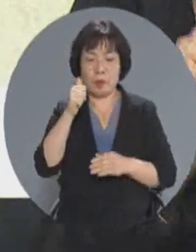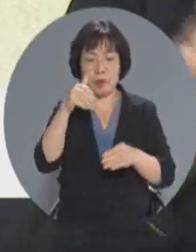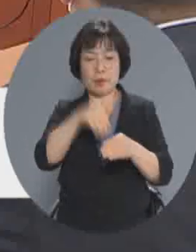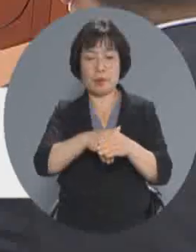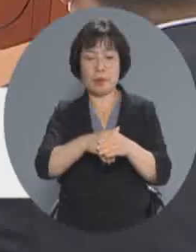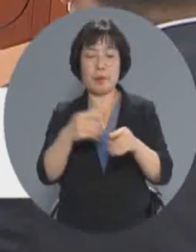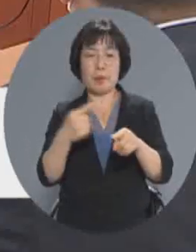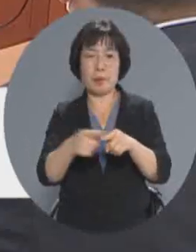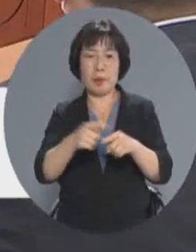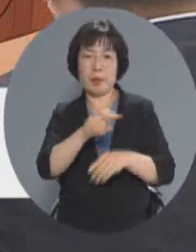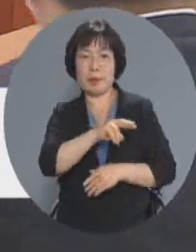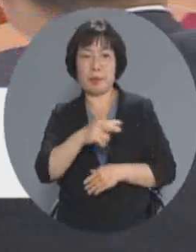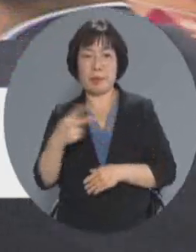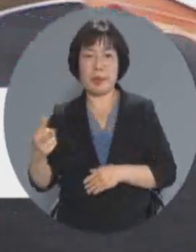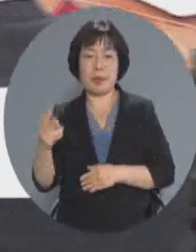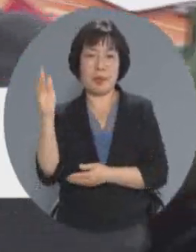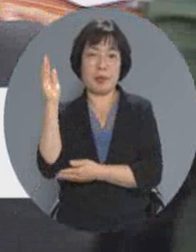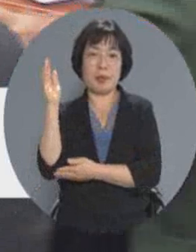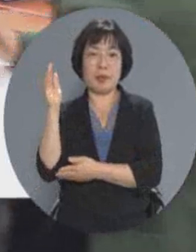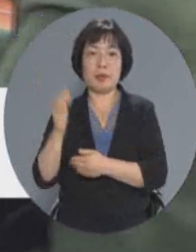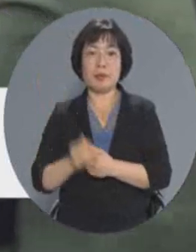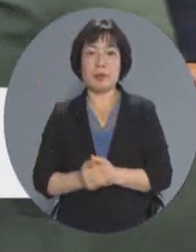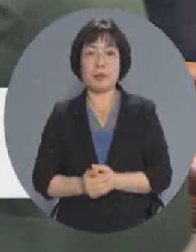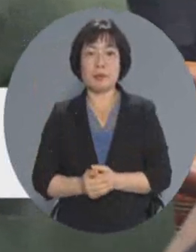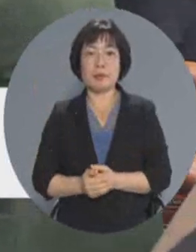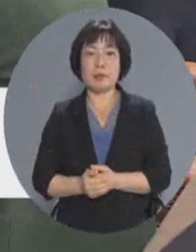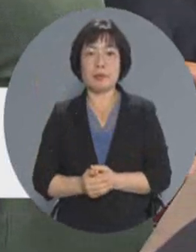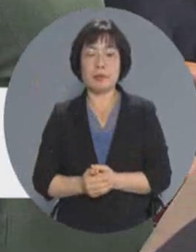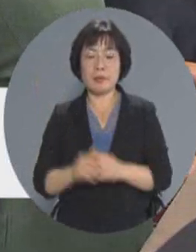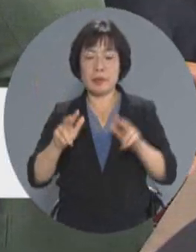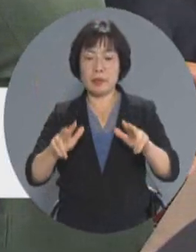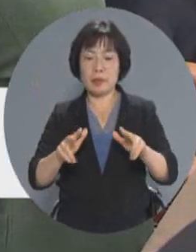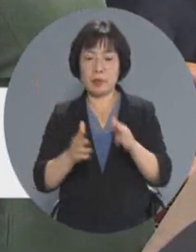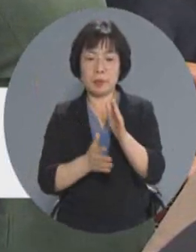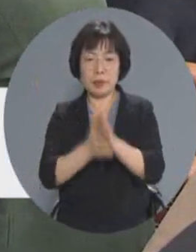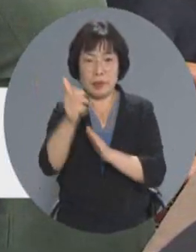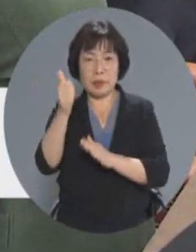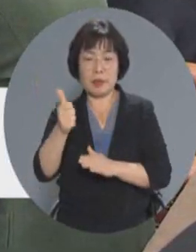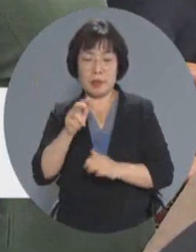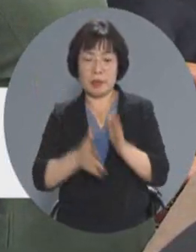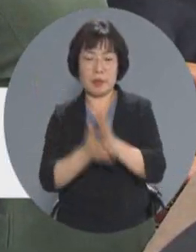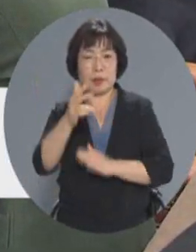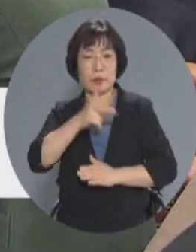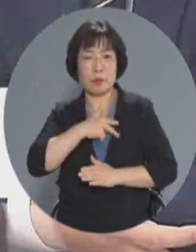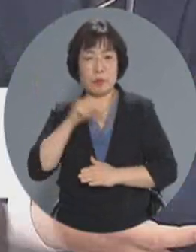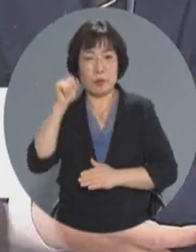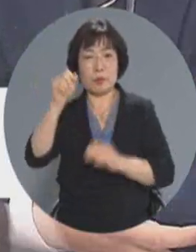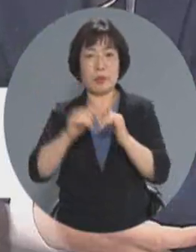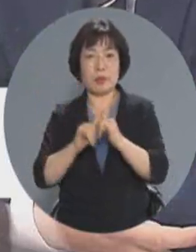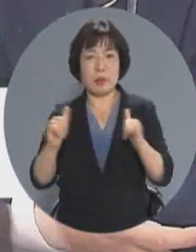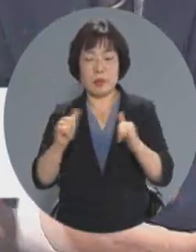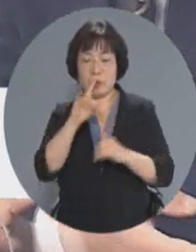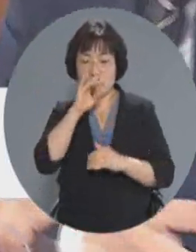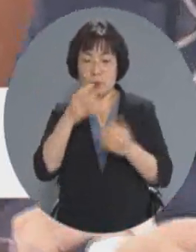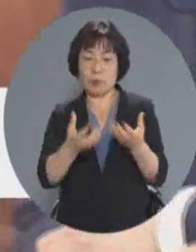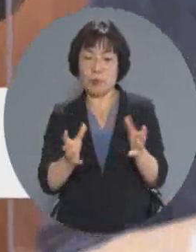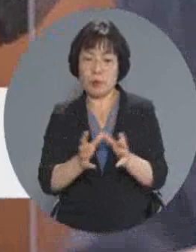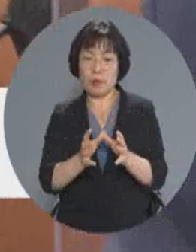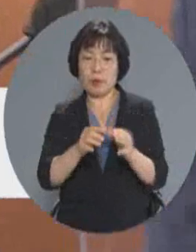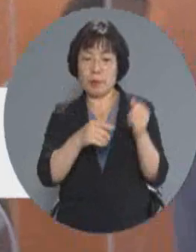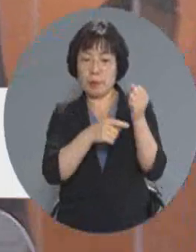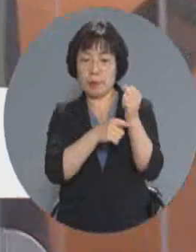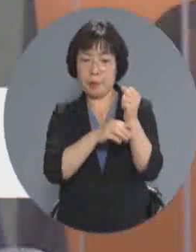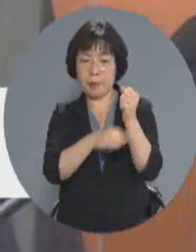전면 개편할 것이라고 밝혔습니다. 이에 따라 현역 선출직 공직자 등 출마 예정자들은 중앙당의 평가